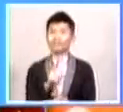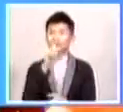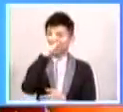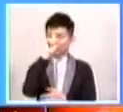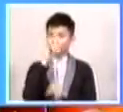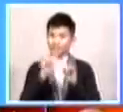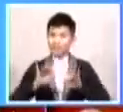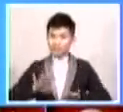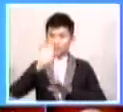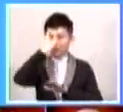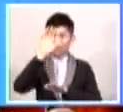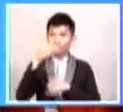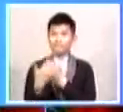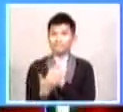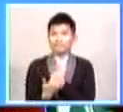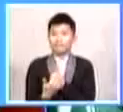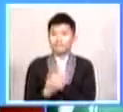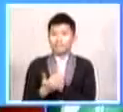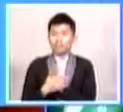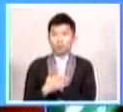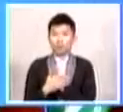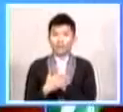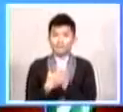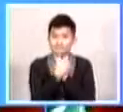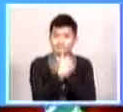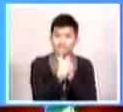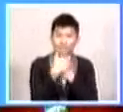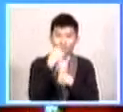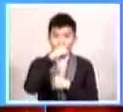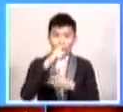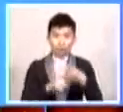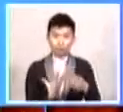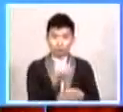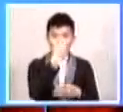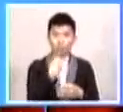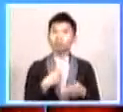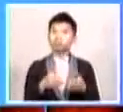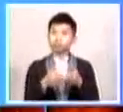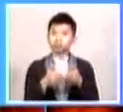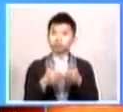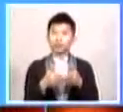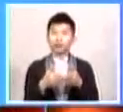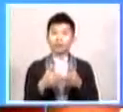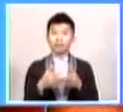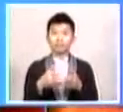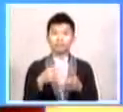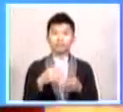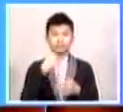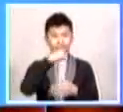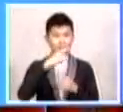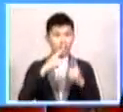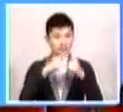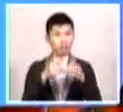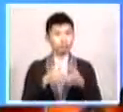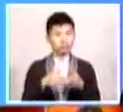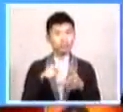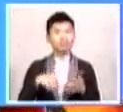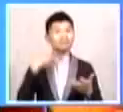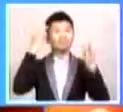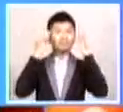进党替他保住台湾的主权，要他要继续当台湾人。这就是热